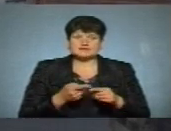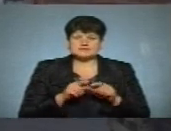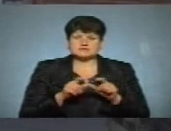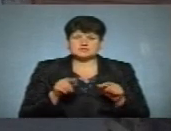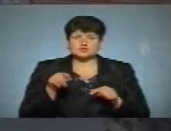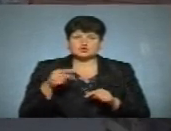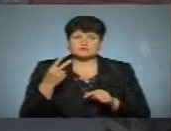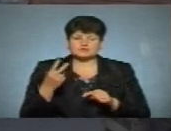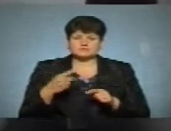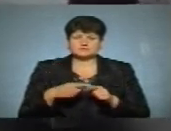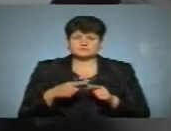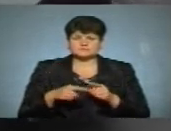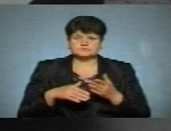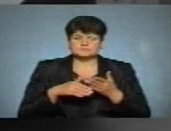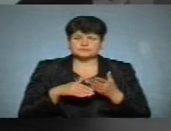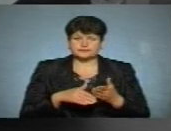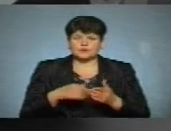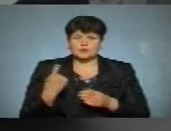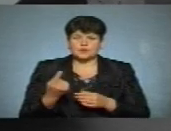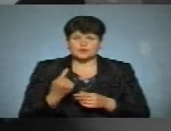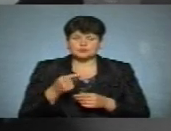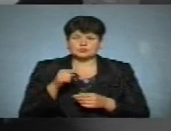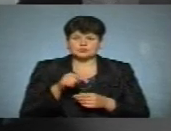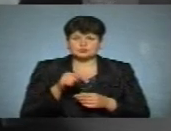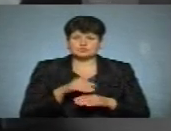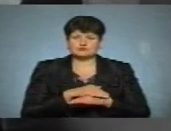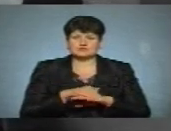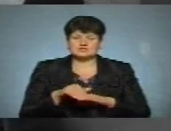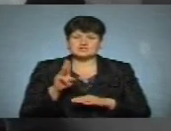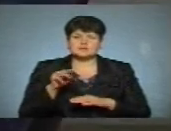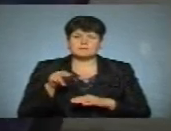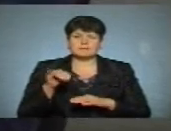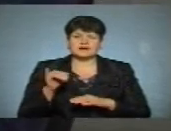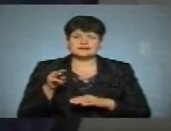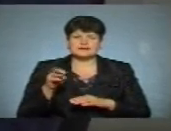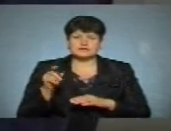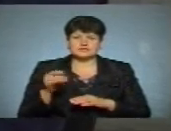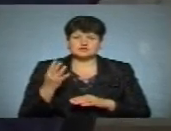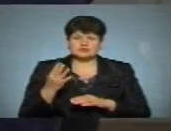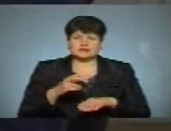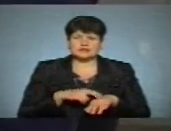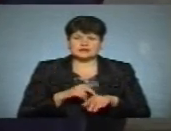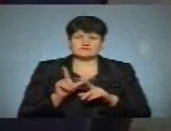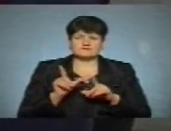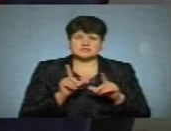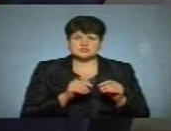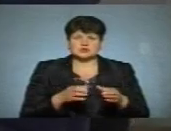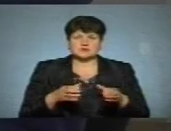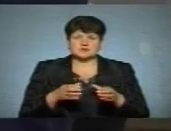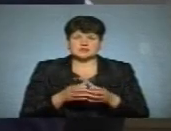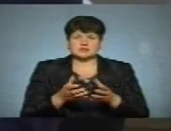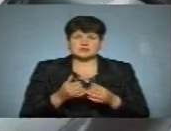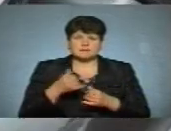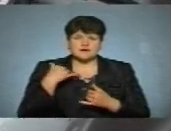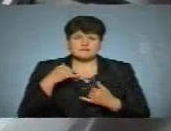2 Центру екстреної медичної допомоги області на вулиці Шпитальна, 4. Лікар виїзної бригади швидкої допомоги Василь Дунець приймає